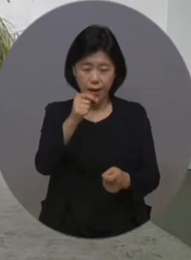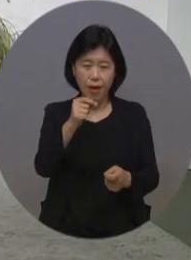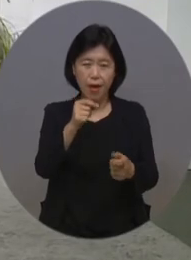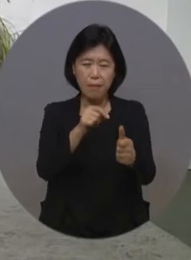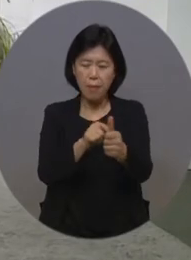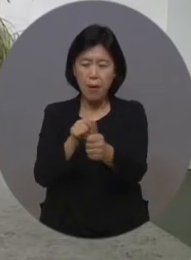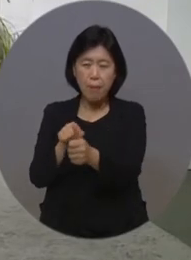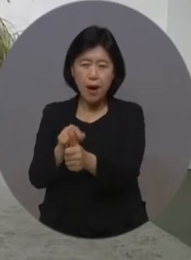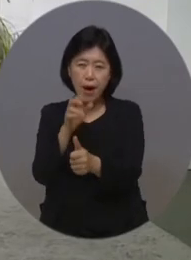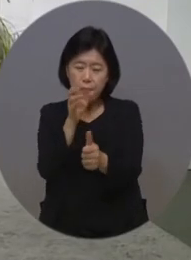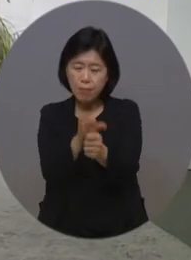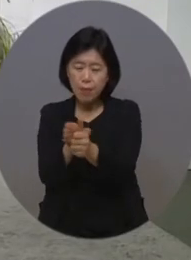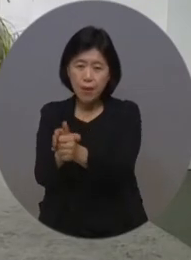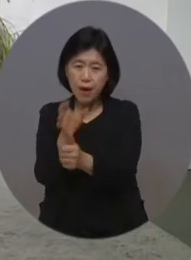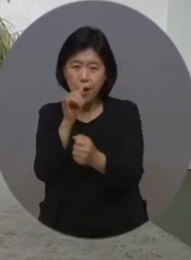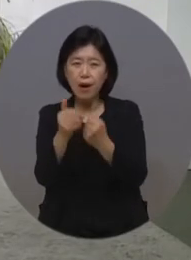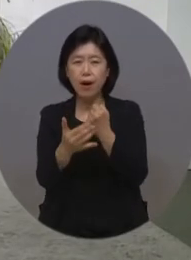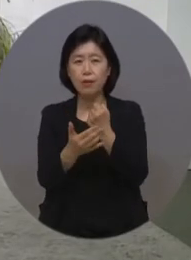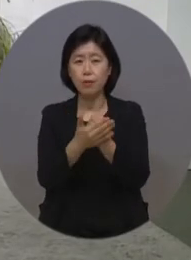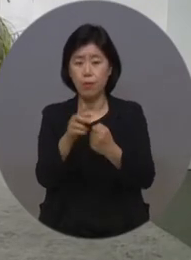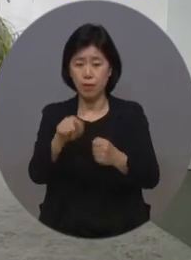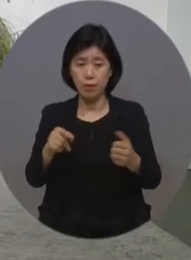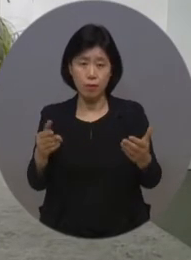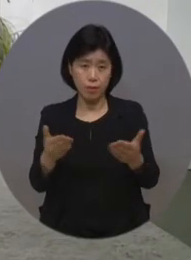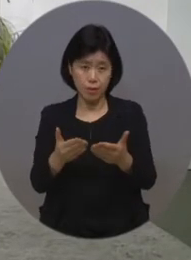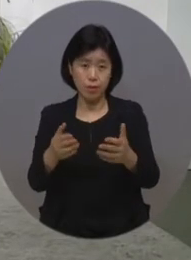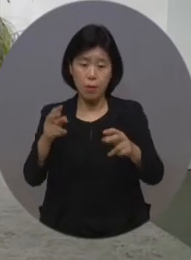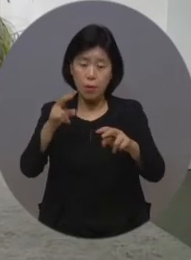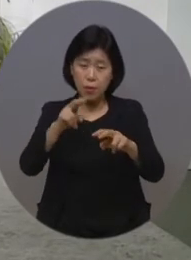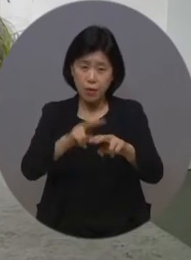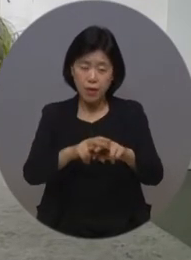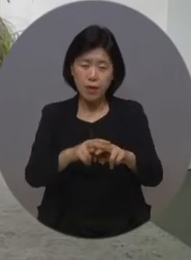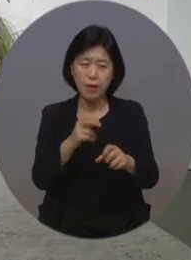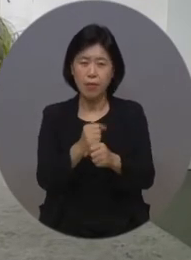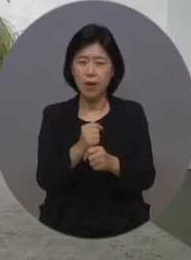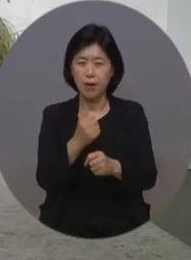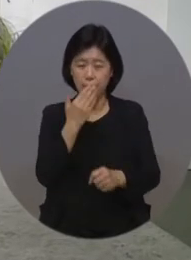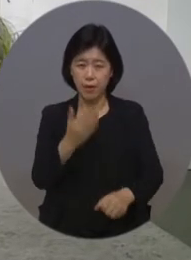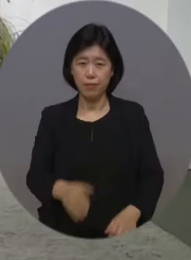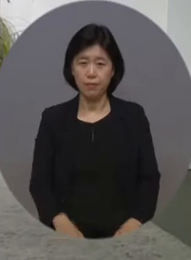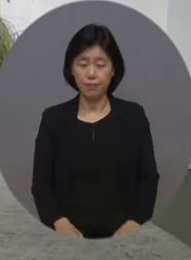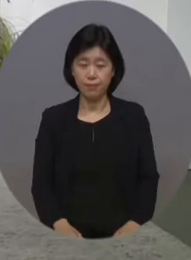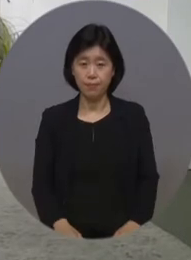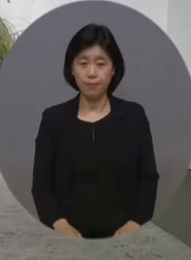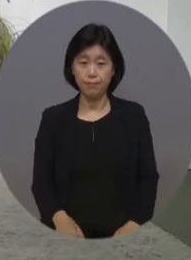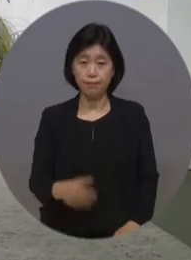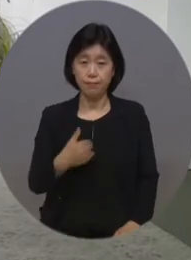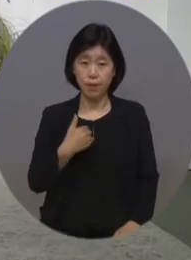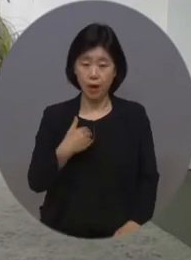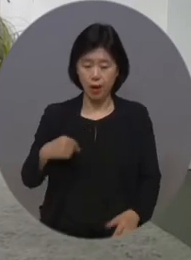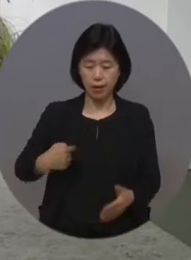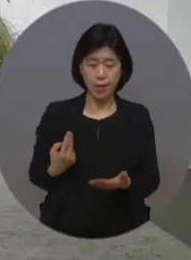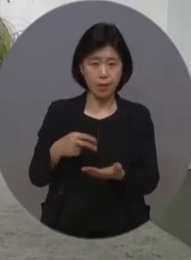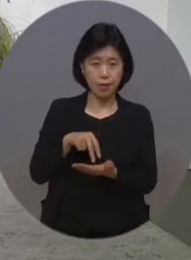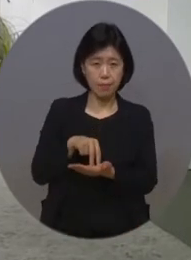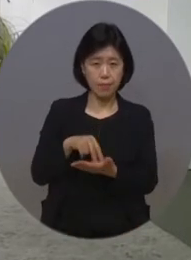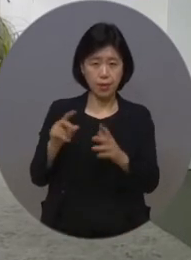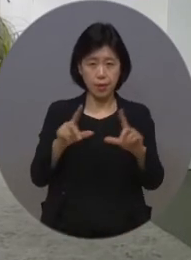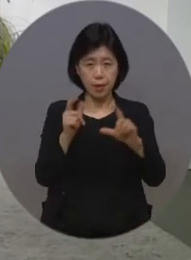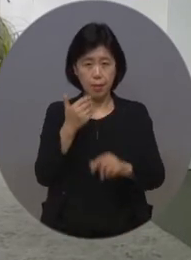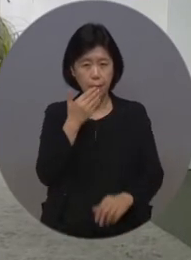결국은 일자리 나오잖아요 내가 최고로 도 지원해 준 외가 어느정도 자립할 수 있고 4 로 사회의 내가